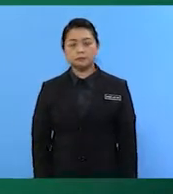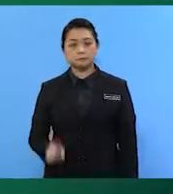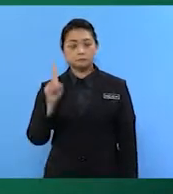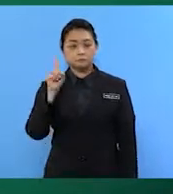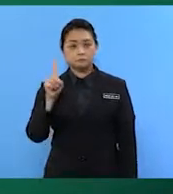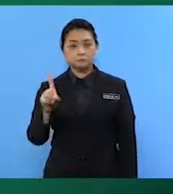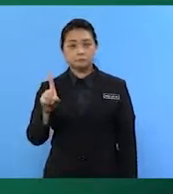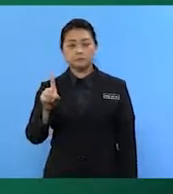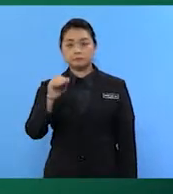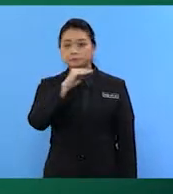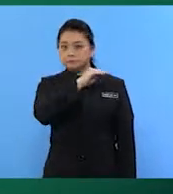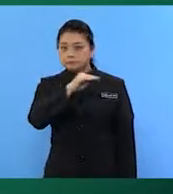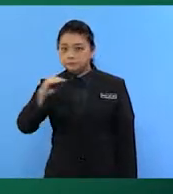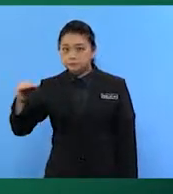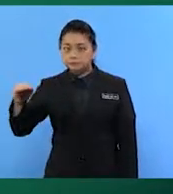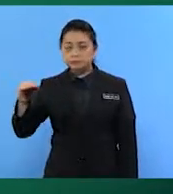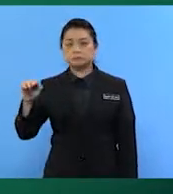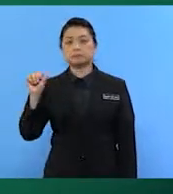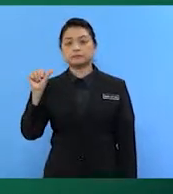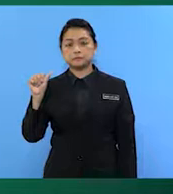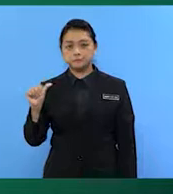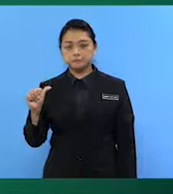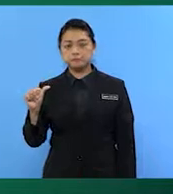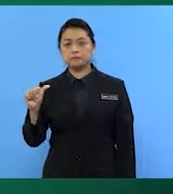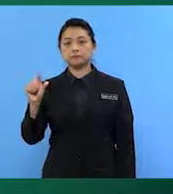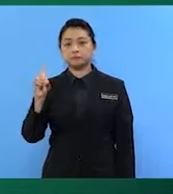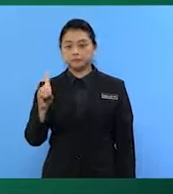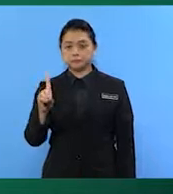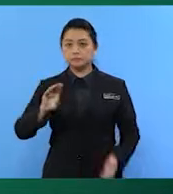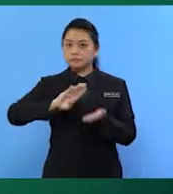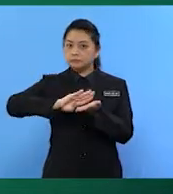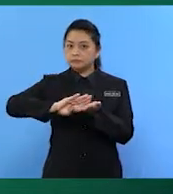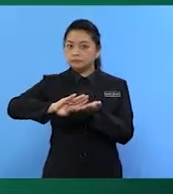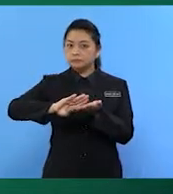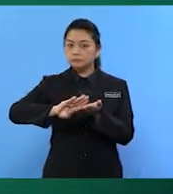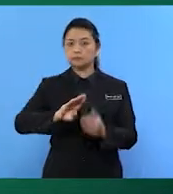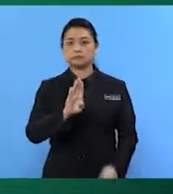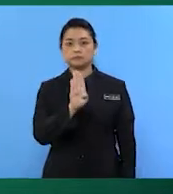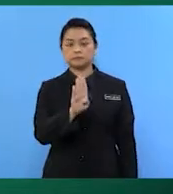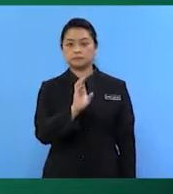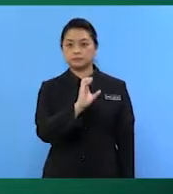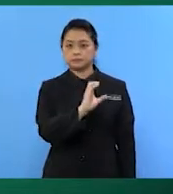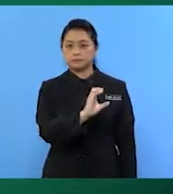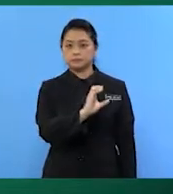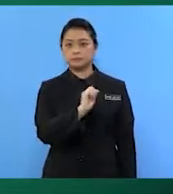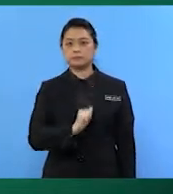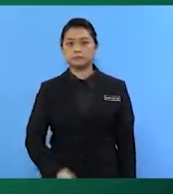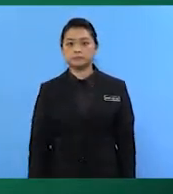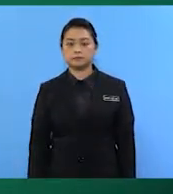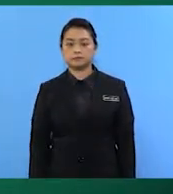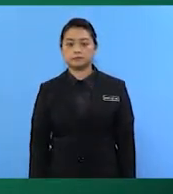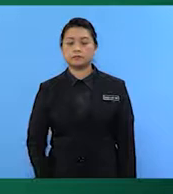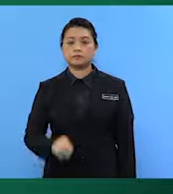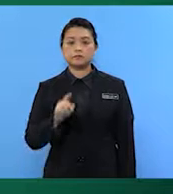1 bahagi A darab D tolak B darab C,